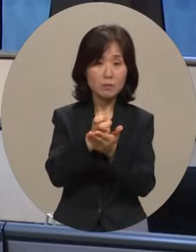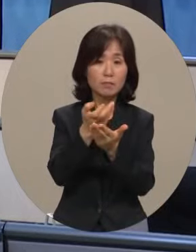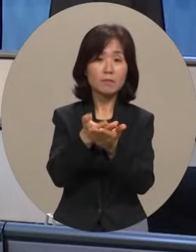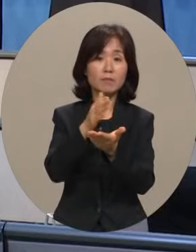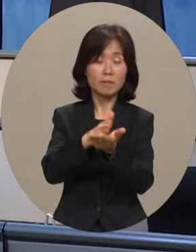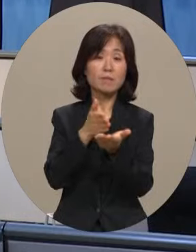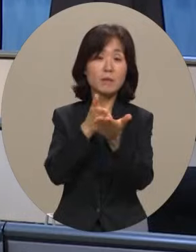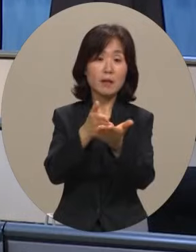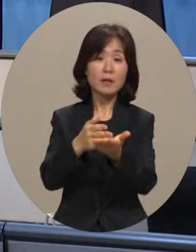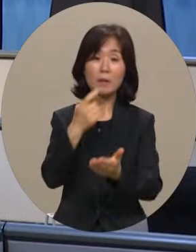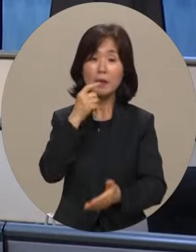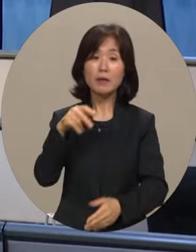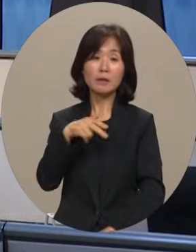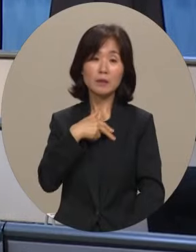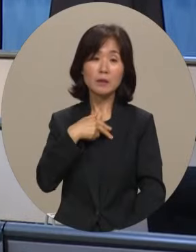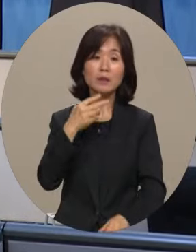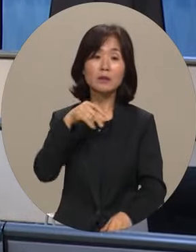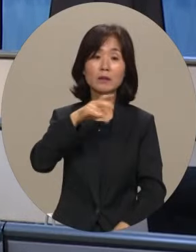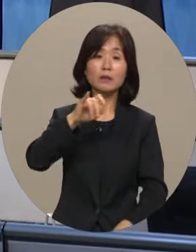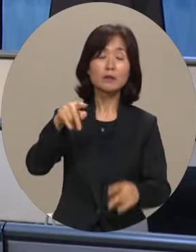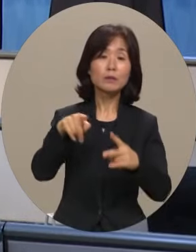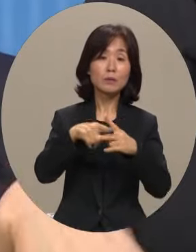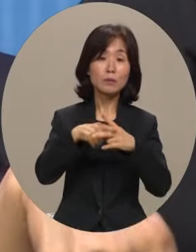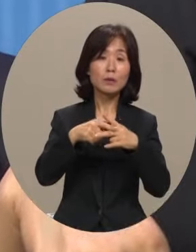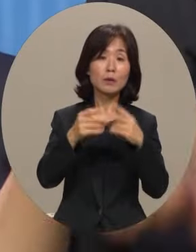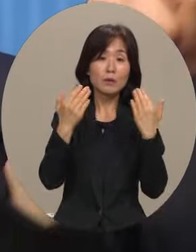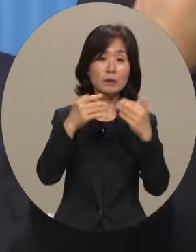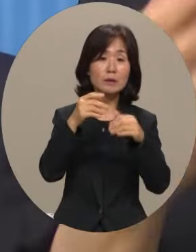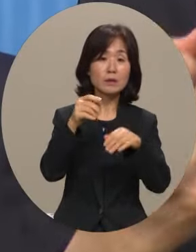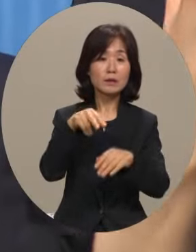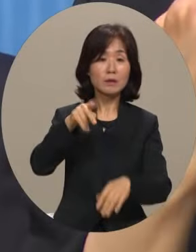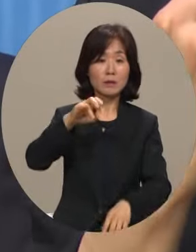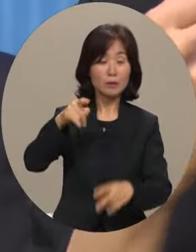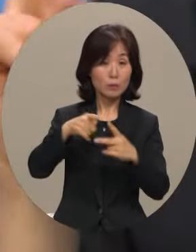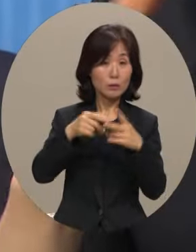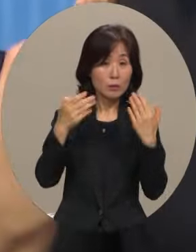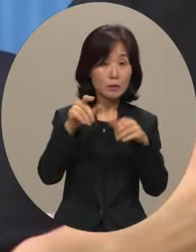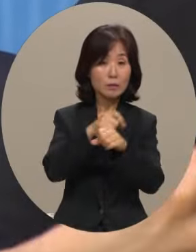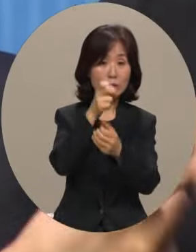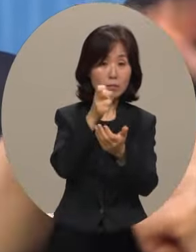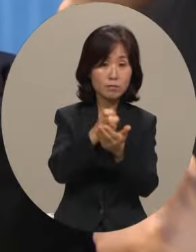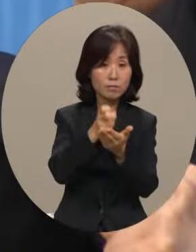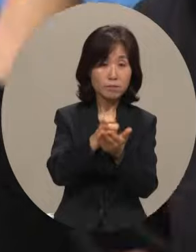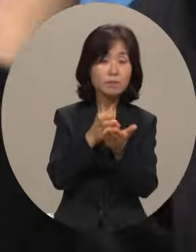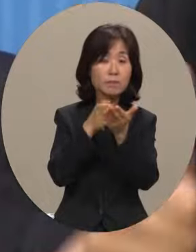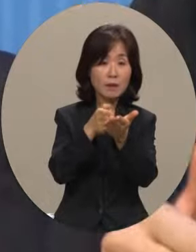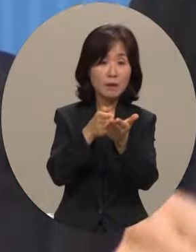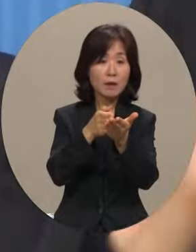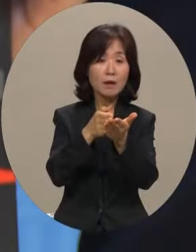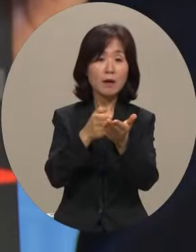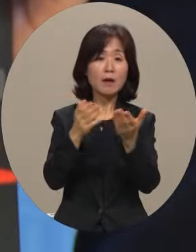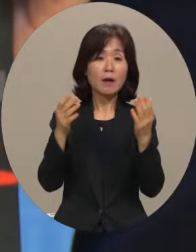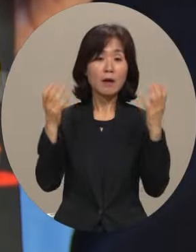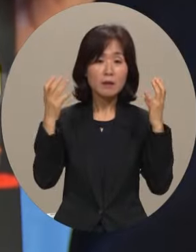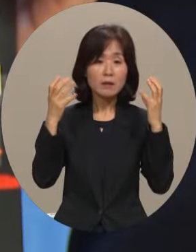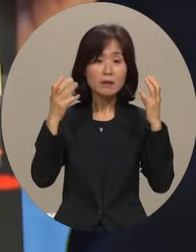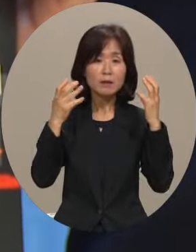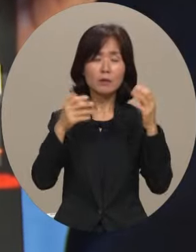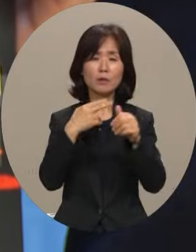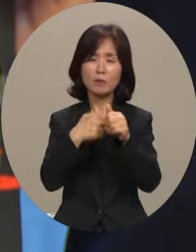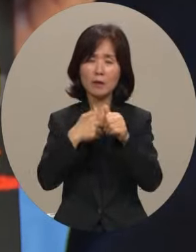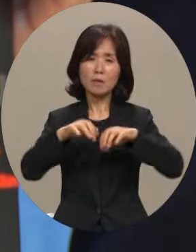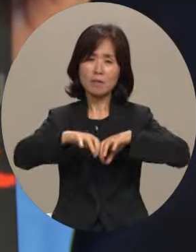백 의원은 서희초 특별법이란 이름으로 교사 업무와 학생 분리 지도를 법제화하고 정서적 아동학대 요건을 보다 확실하게